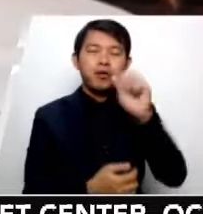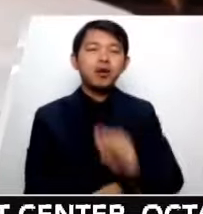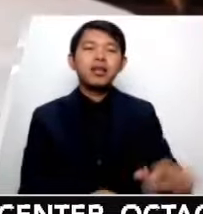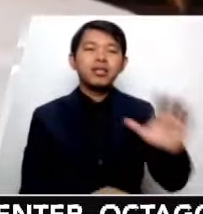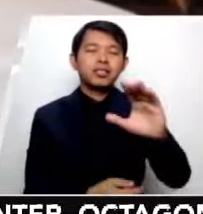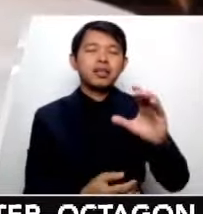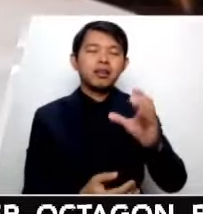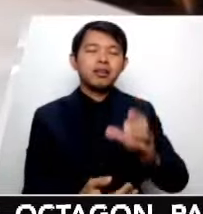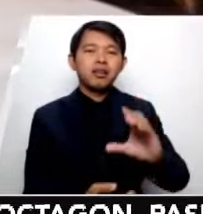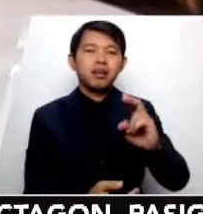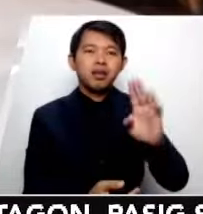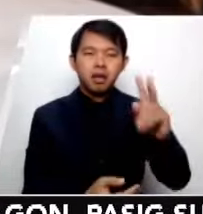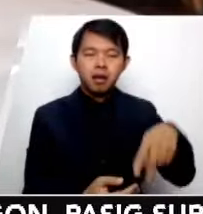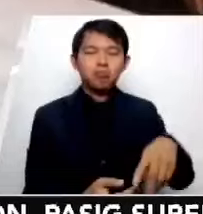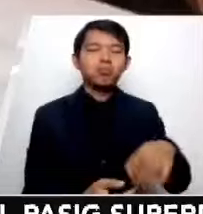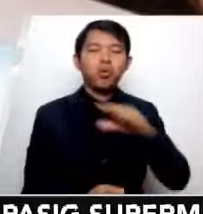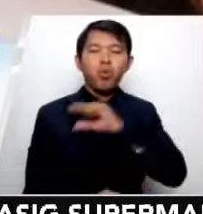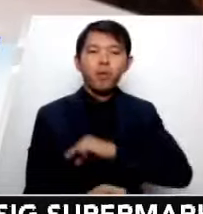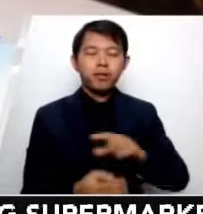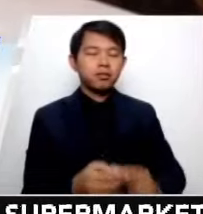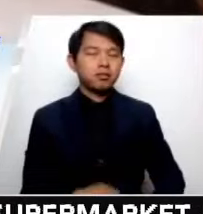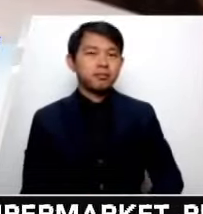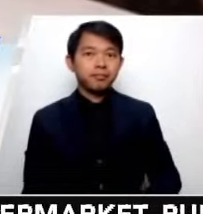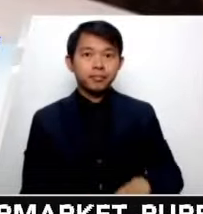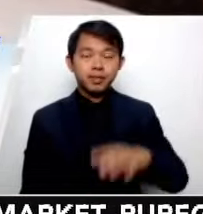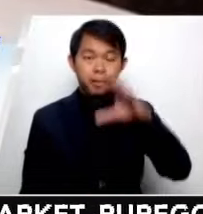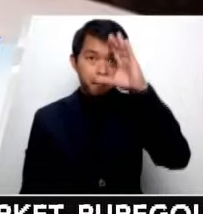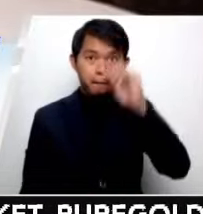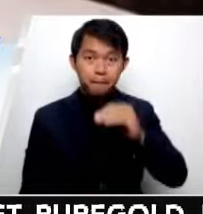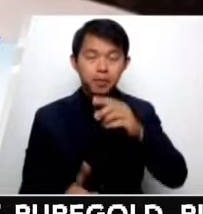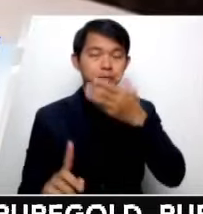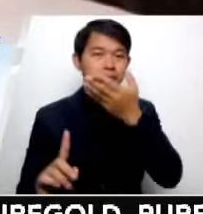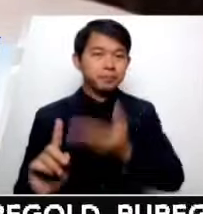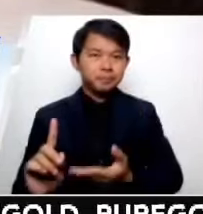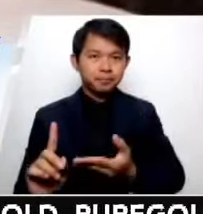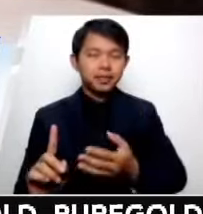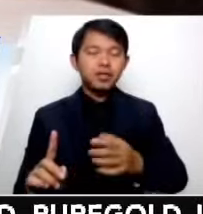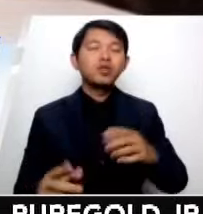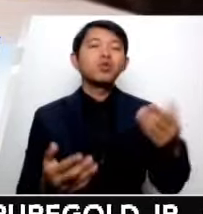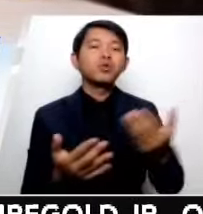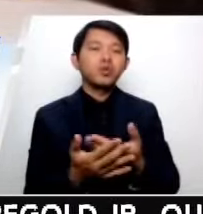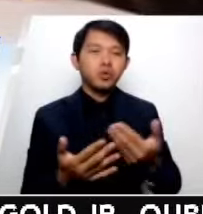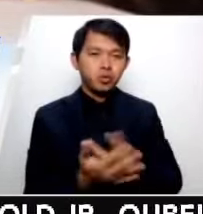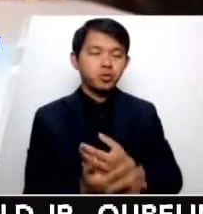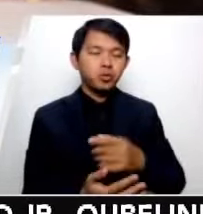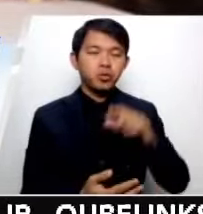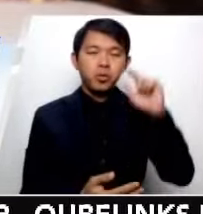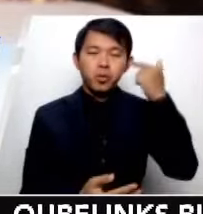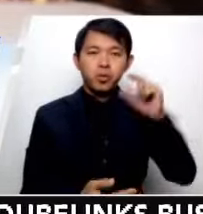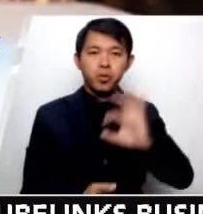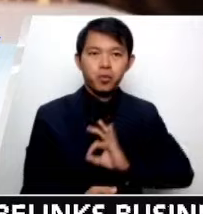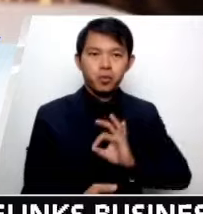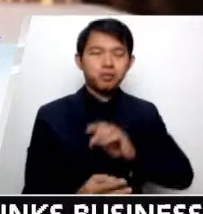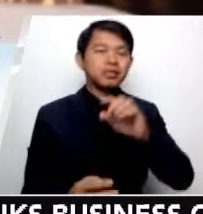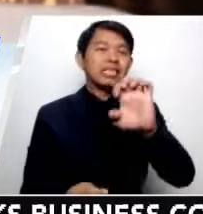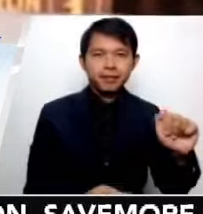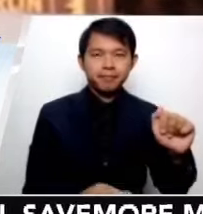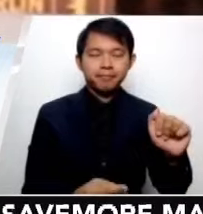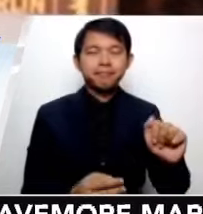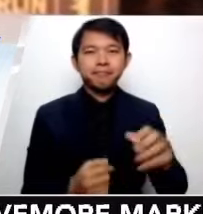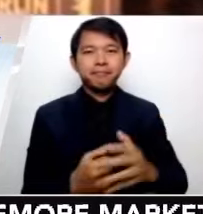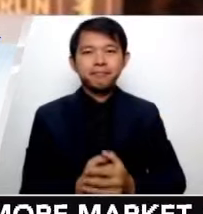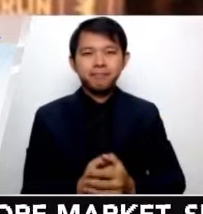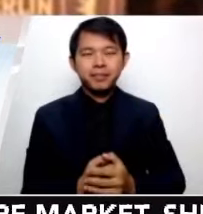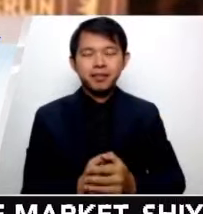bagong ginto ang Pinoy pole vaulter at world number 2 na si EJ Obiena sa International S Stadion Fest